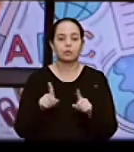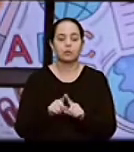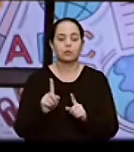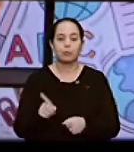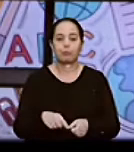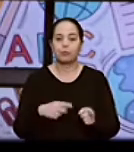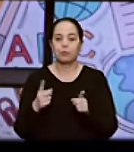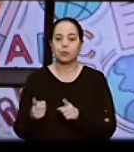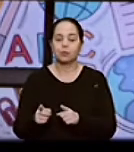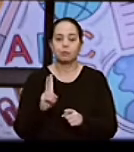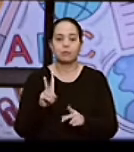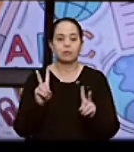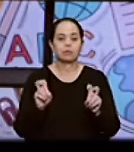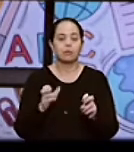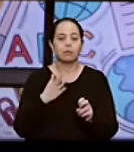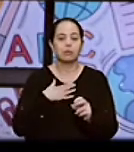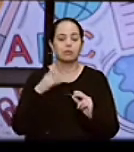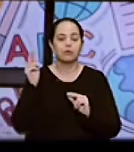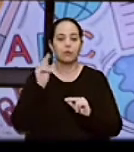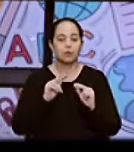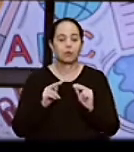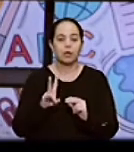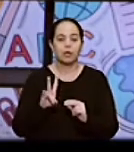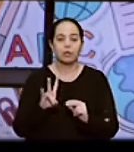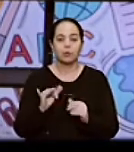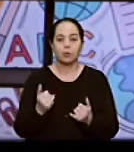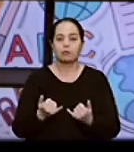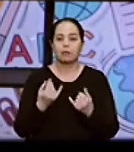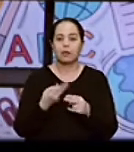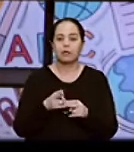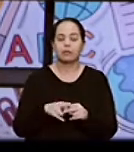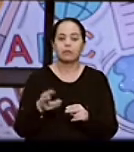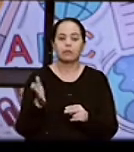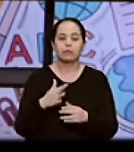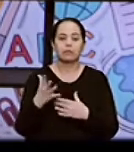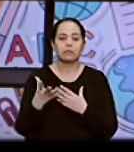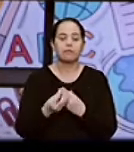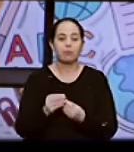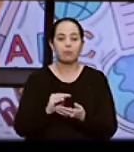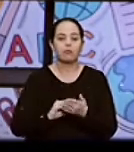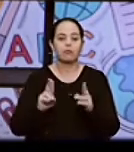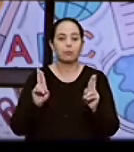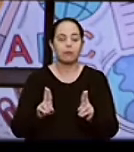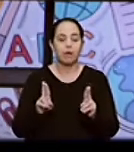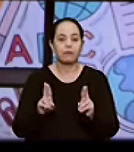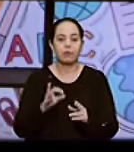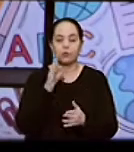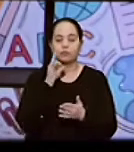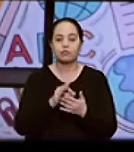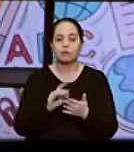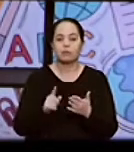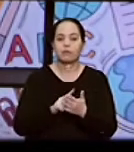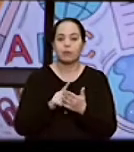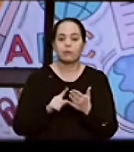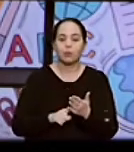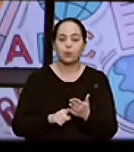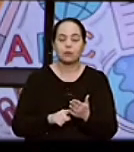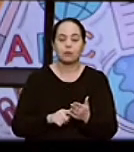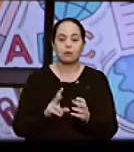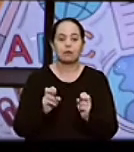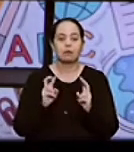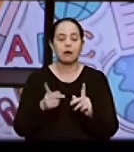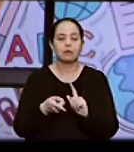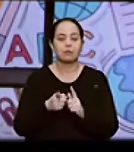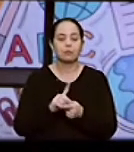нашего урока. Но для этого давайте с вами повторим правила. Отвечаем на вопросы. Как изменяются имена